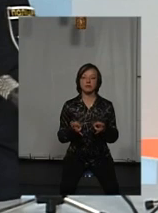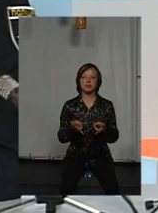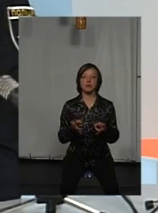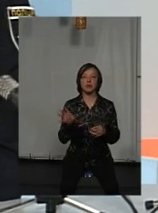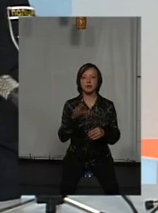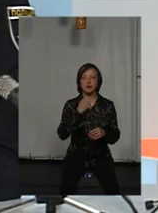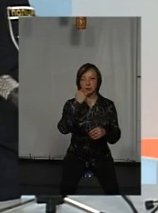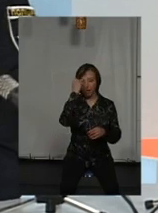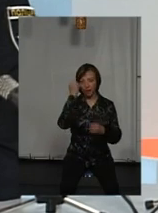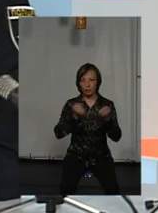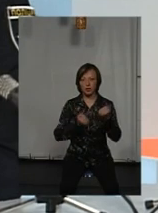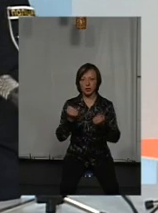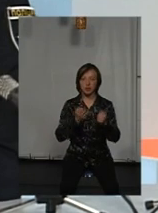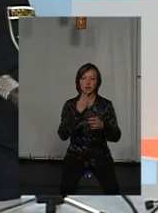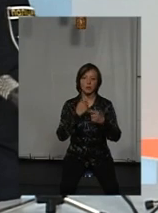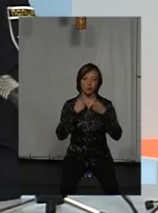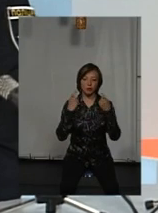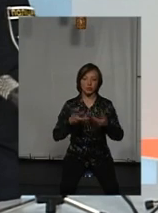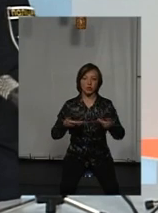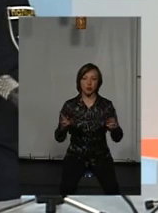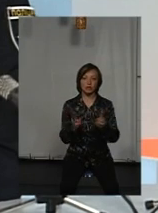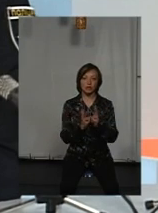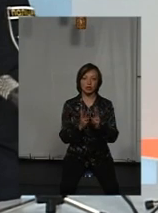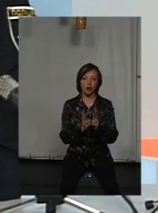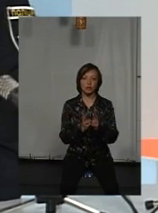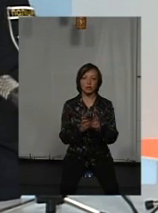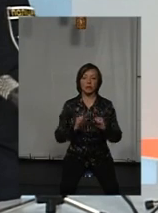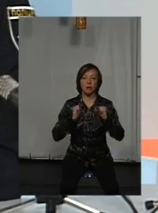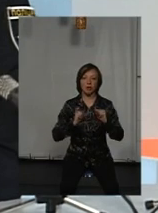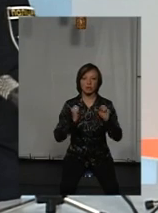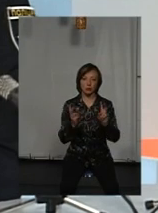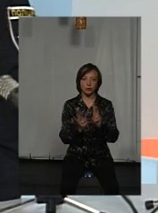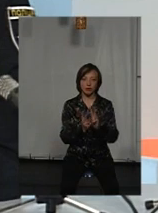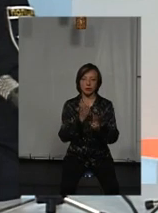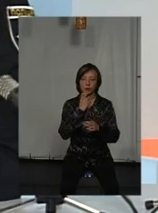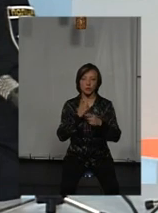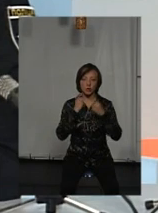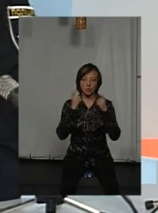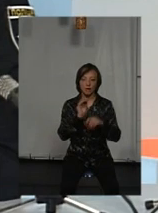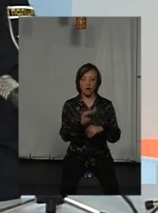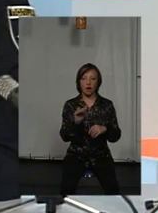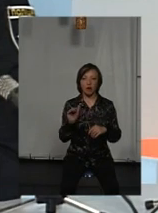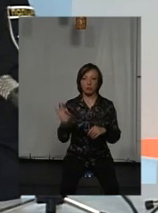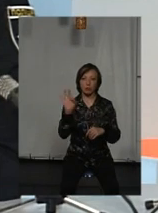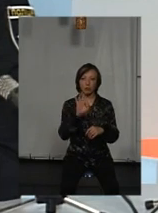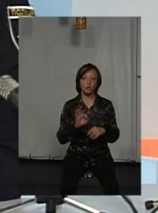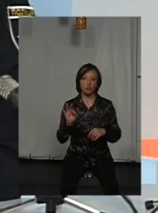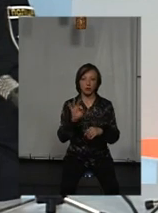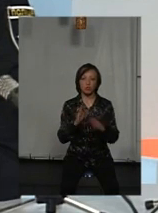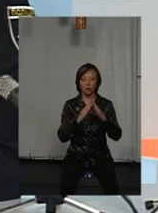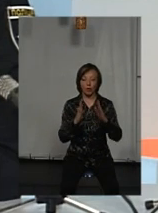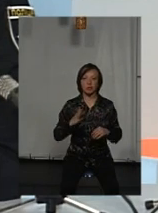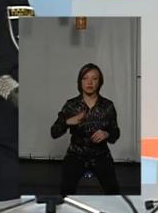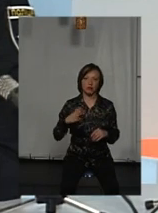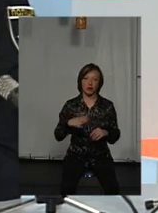дякують, водії дійсно з посмішкою нас зустрічають. Ми їх намагаємося зустрічати виключно з посмішкою, нагадувати їм про те, що їх там вдома